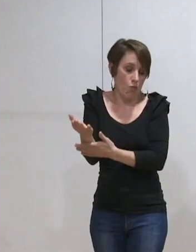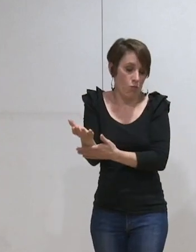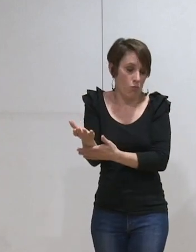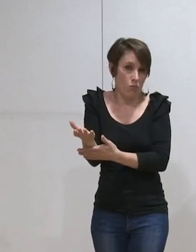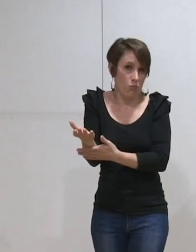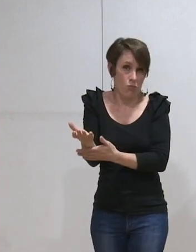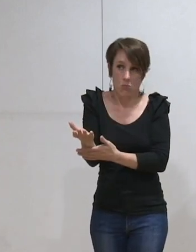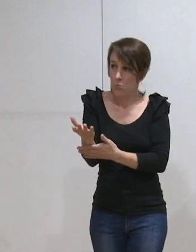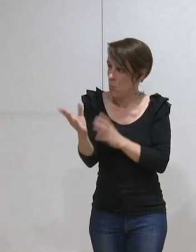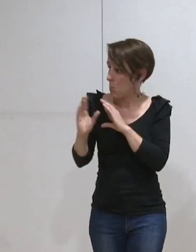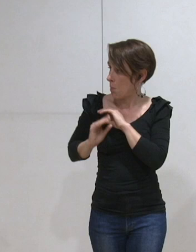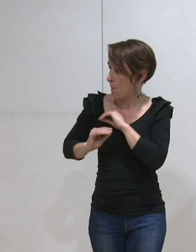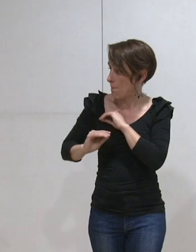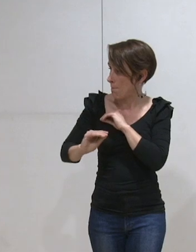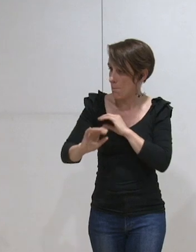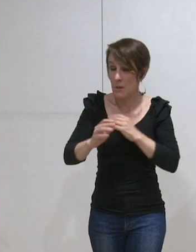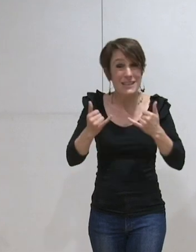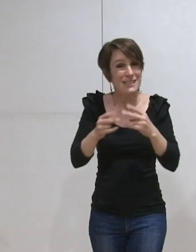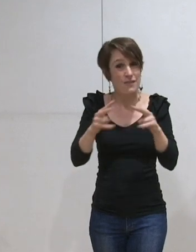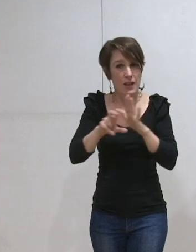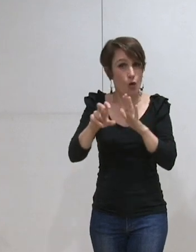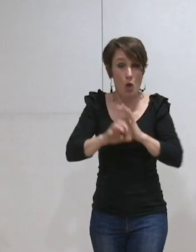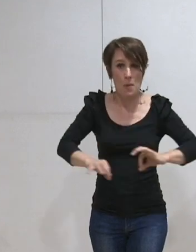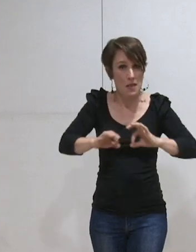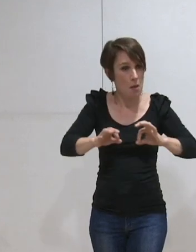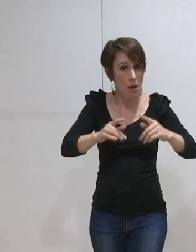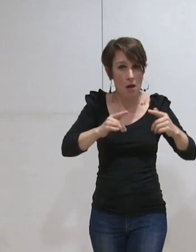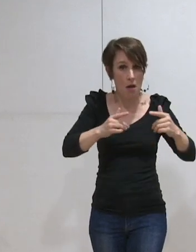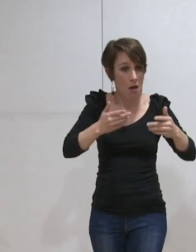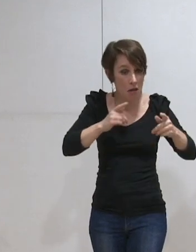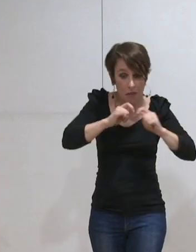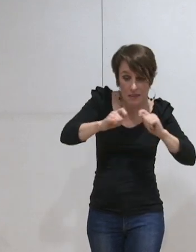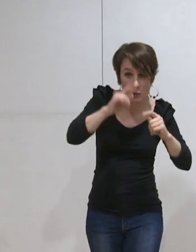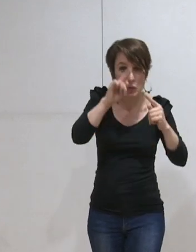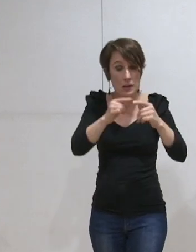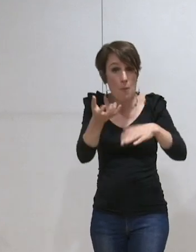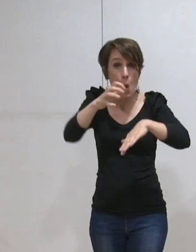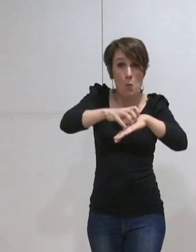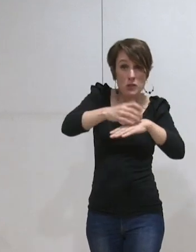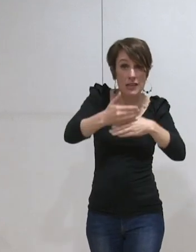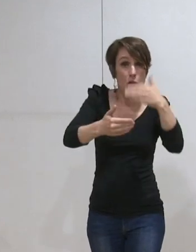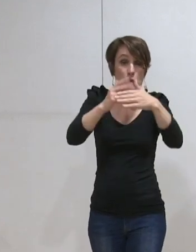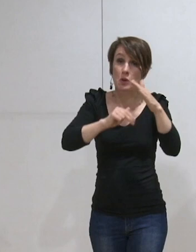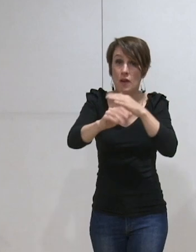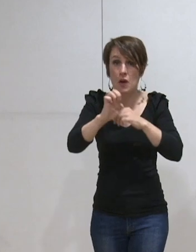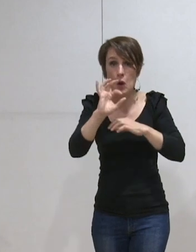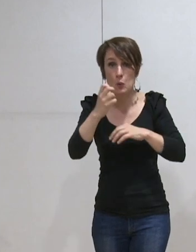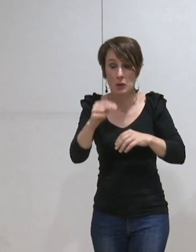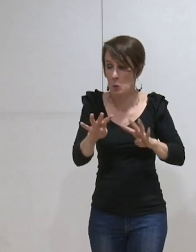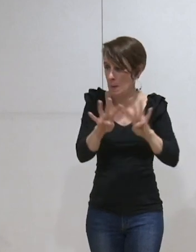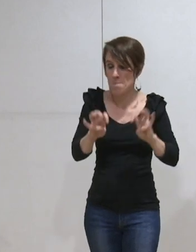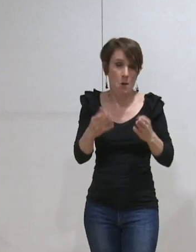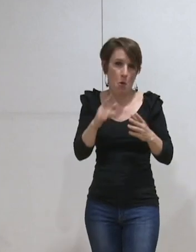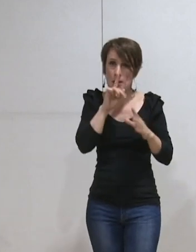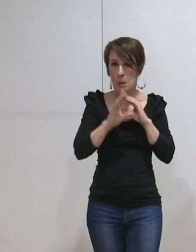de discussion en cours sur notre commune et s'il devait en apparaître un dans les prochaines années puisque c'est un